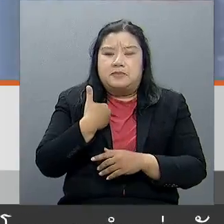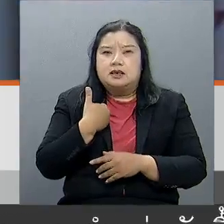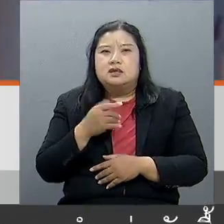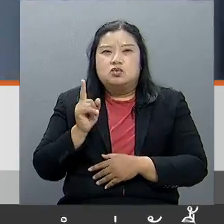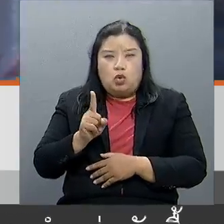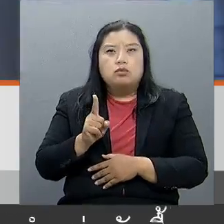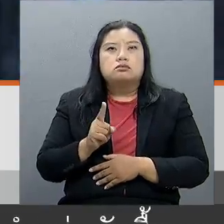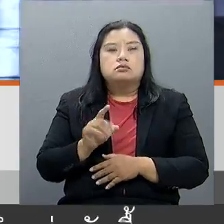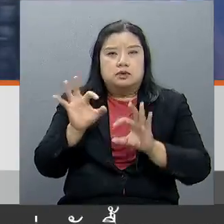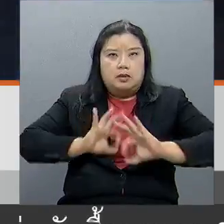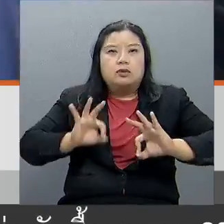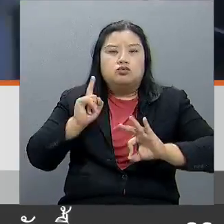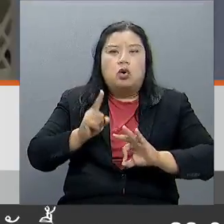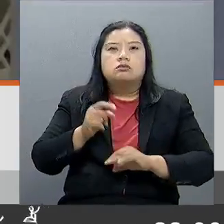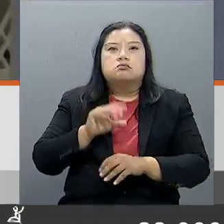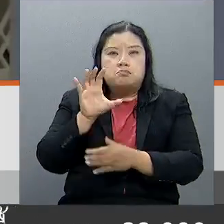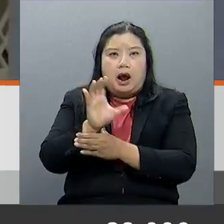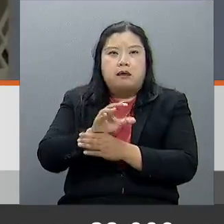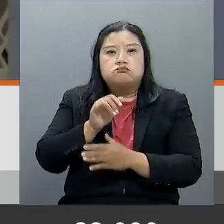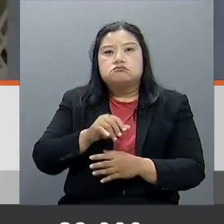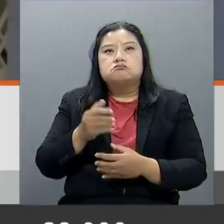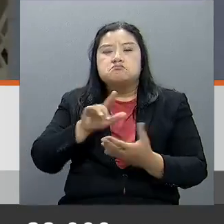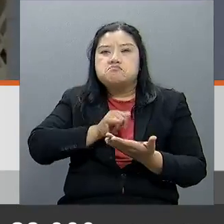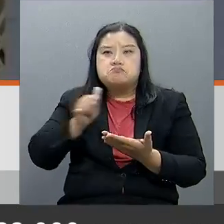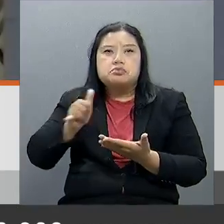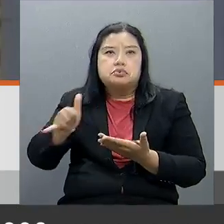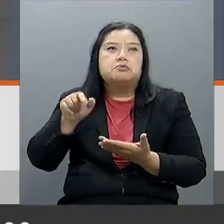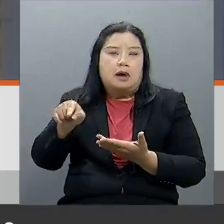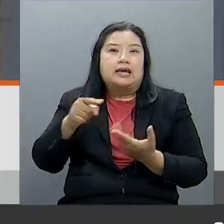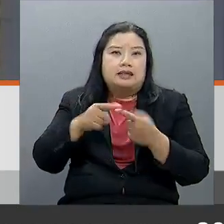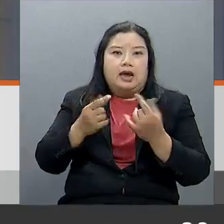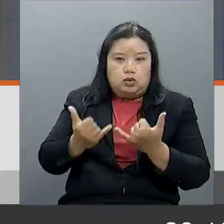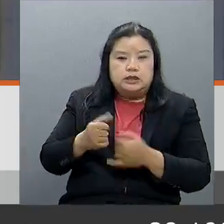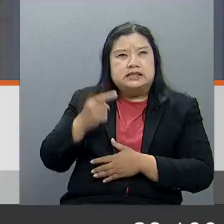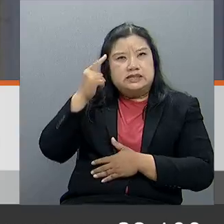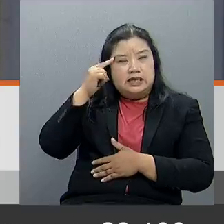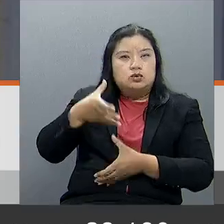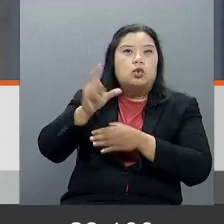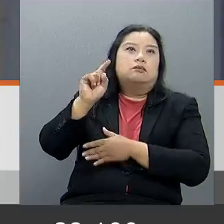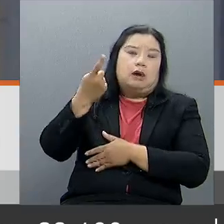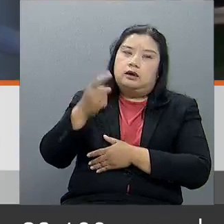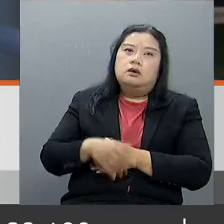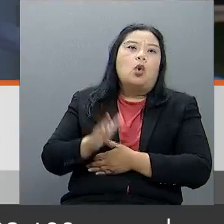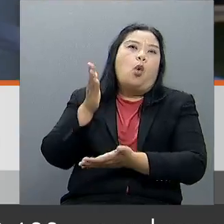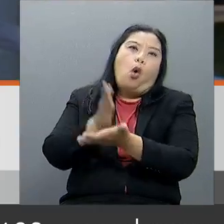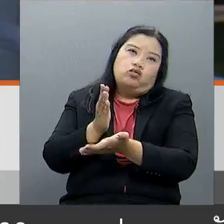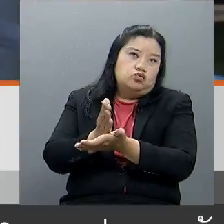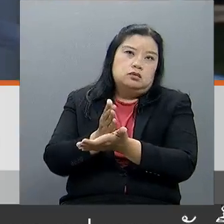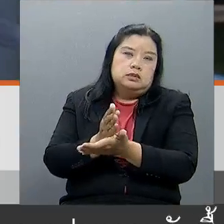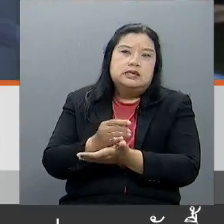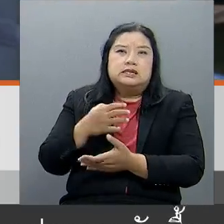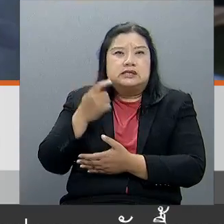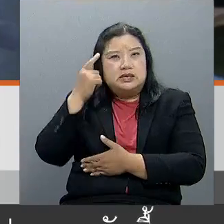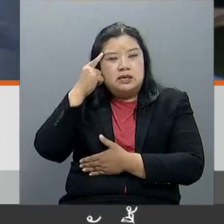ไปฝึกร่วมแต่ขณะนี้กองทัพบกกำลังพิจารณาให้ชะลอการฝึกร่วมผสมทั้งหมดเพราะต้องยอมรับว่ายังไม่มีความปลอดภั